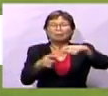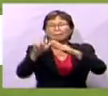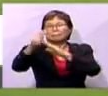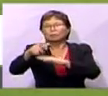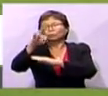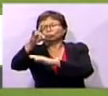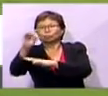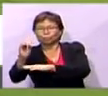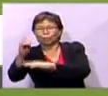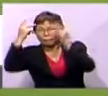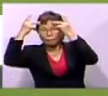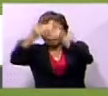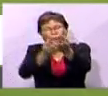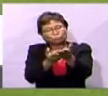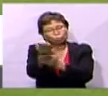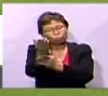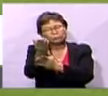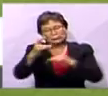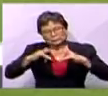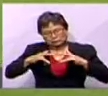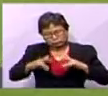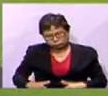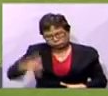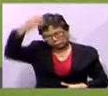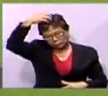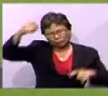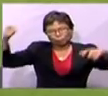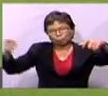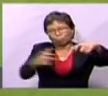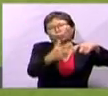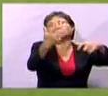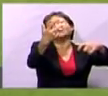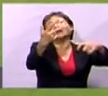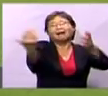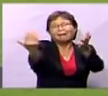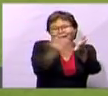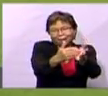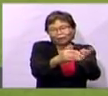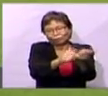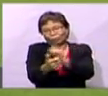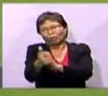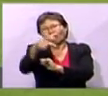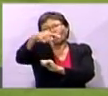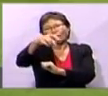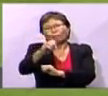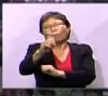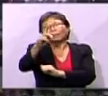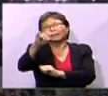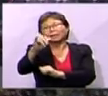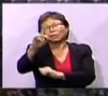minit ke-70, Pahang terus menghampakan Selangor dengan gol ketiga sekali lagi oleh Fokido